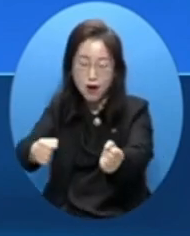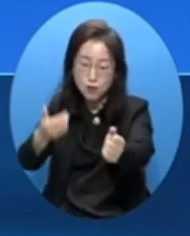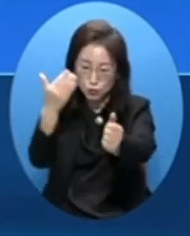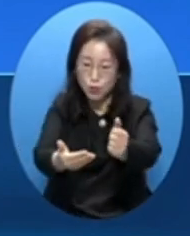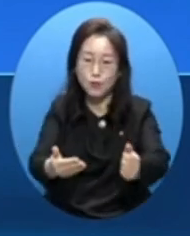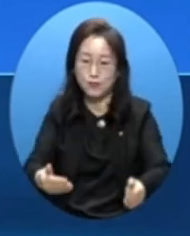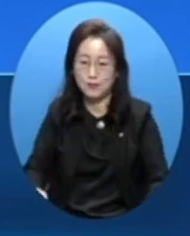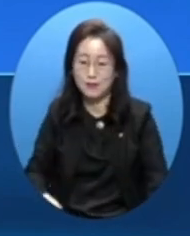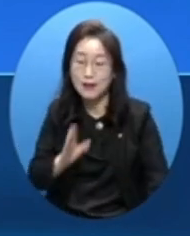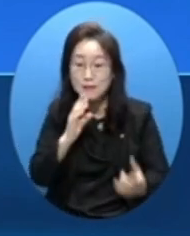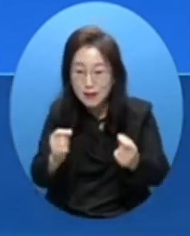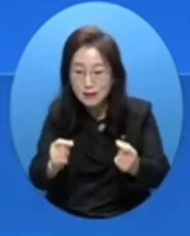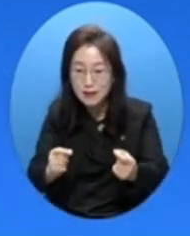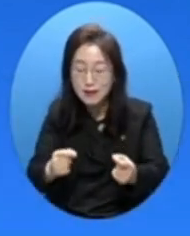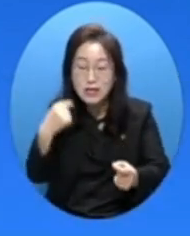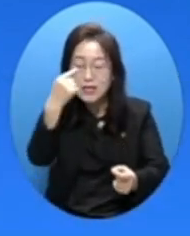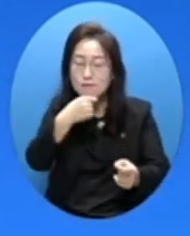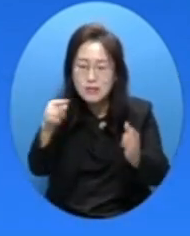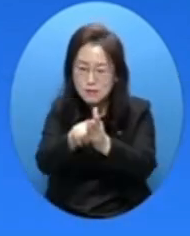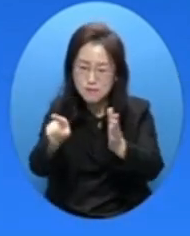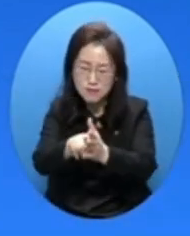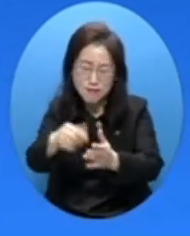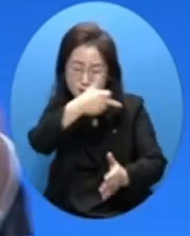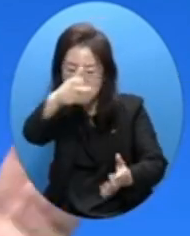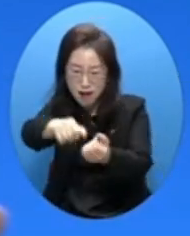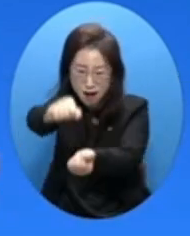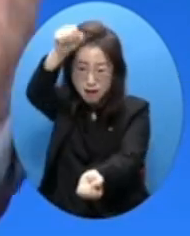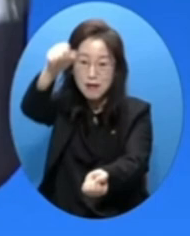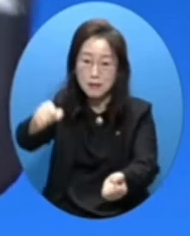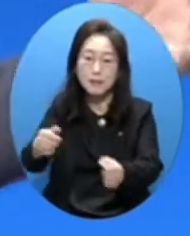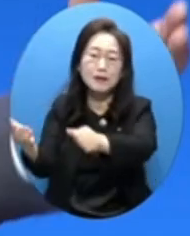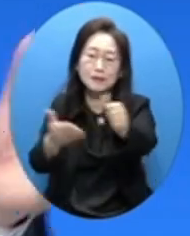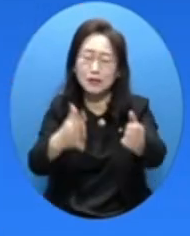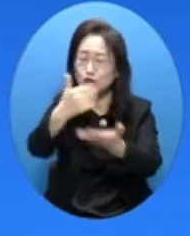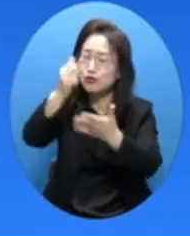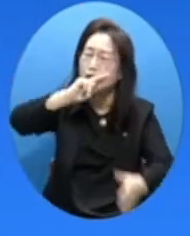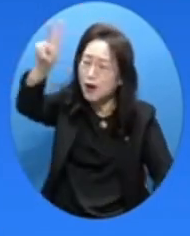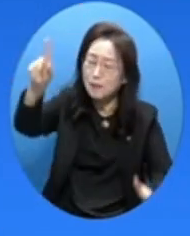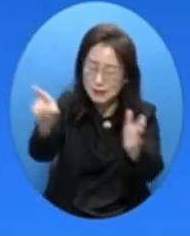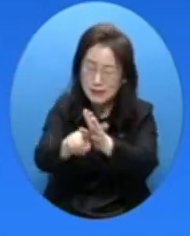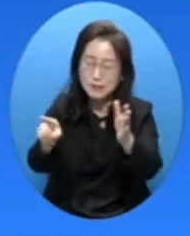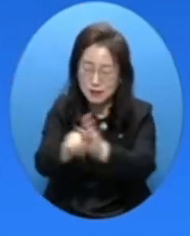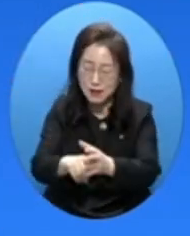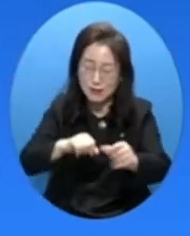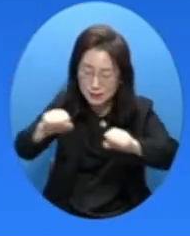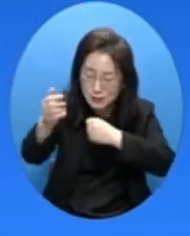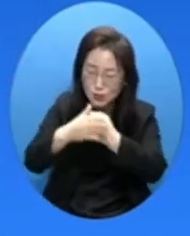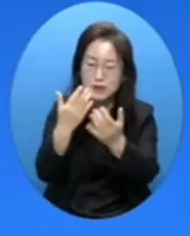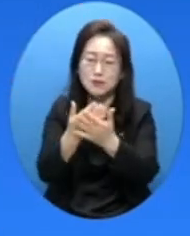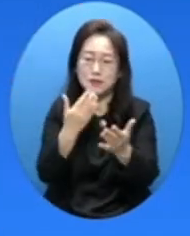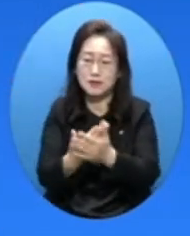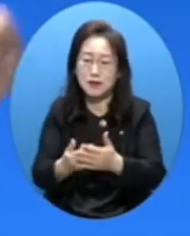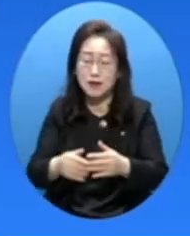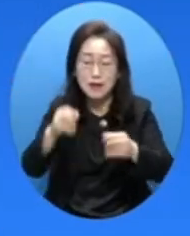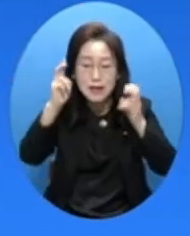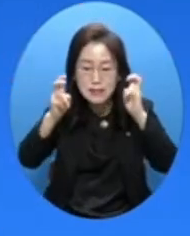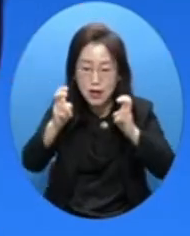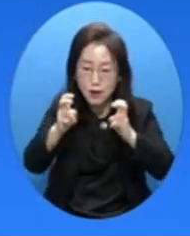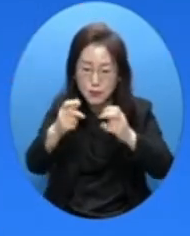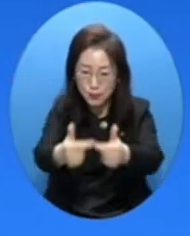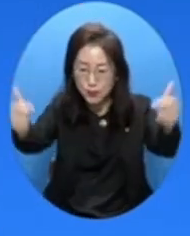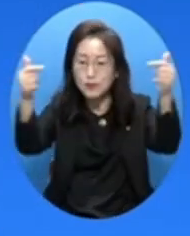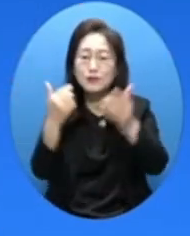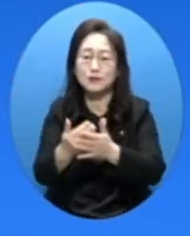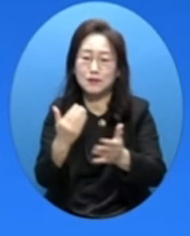할렐루야. 믿음의 입을 넓게 하시기 바랍니다. 믿음을 넓게 열고 주여 믿습니다. 역사하여 주옵소서. 우리 사업을 일으켜